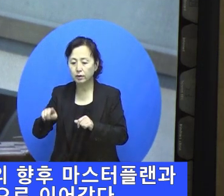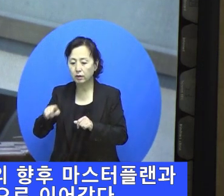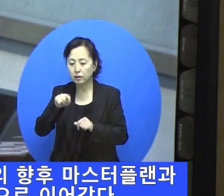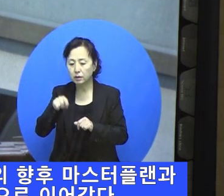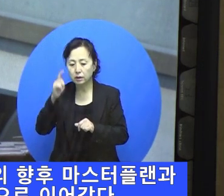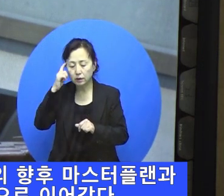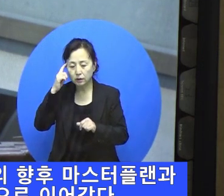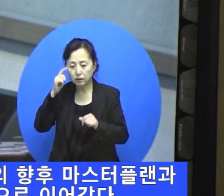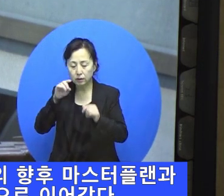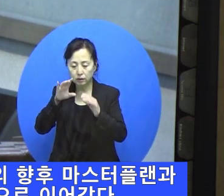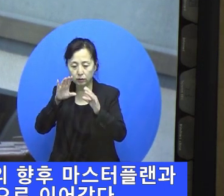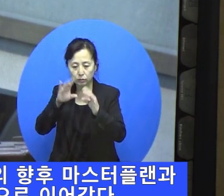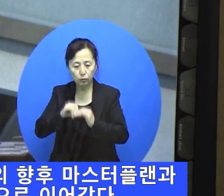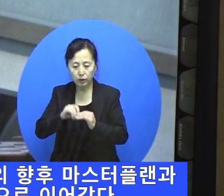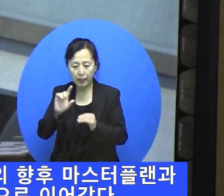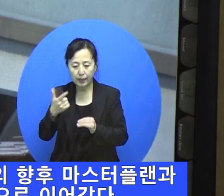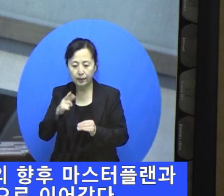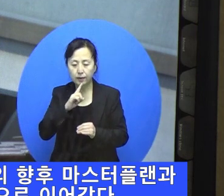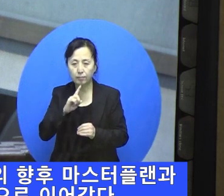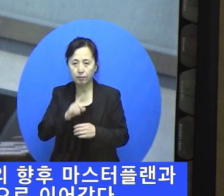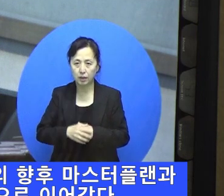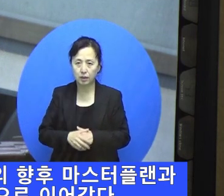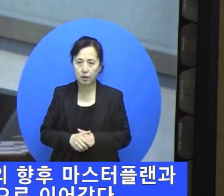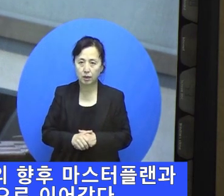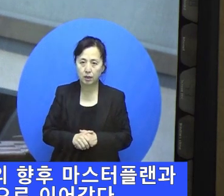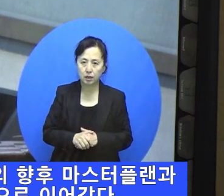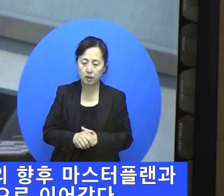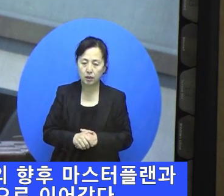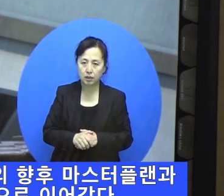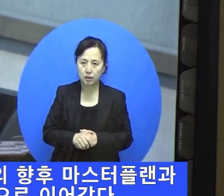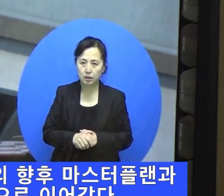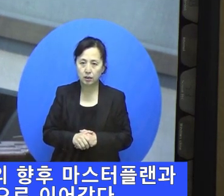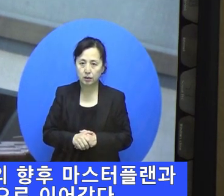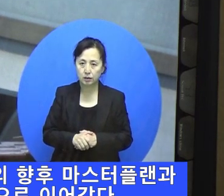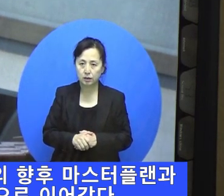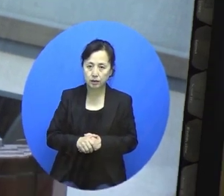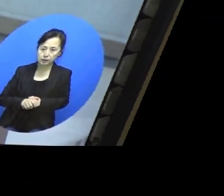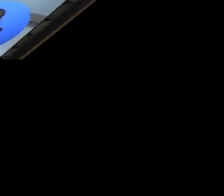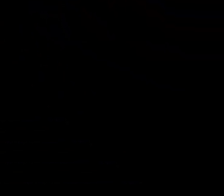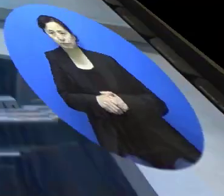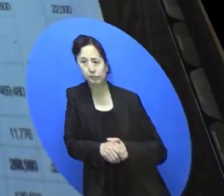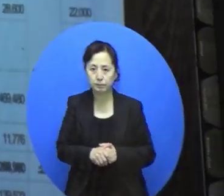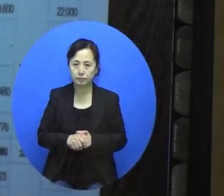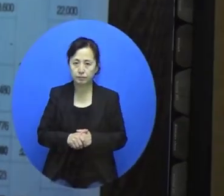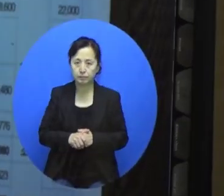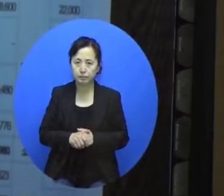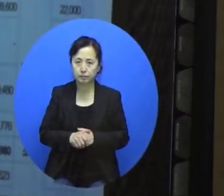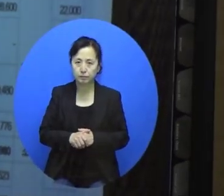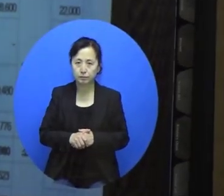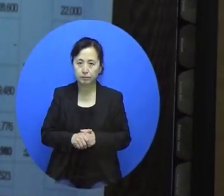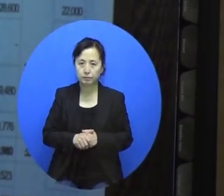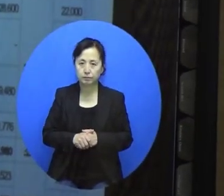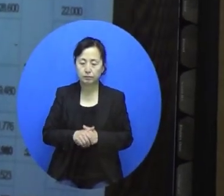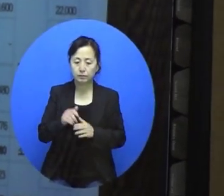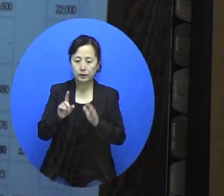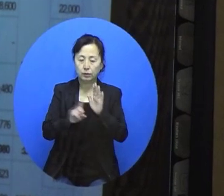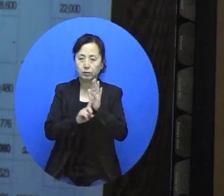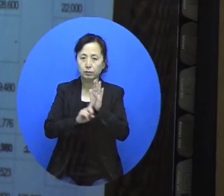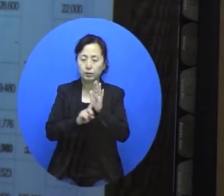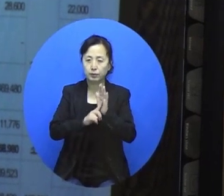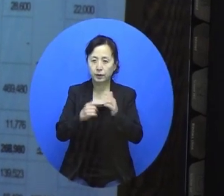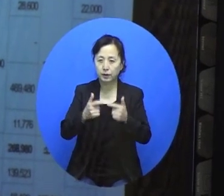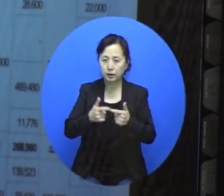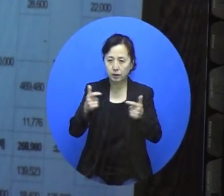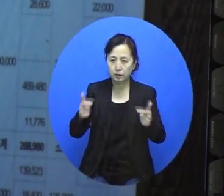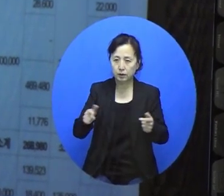센터가 효과가 있었다, 그 홍보 효과가 있었다라고 말씀하시는 거죠. 홍보를 늘리신다고 하셨습니다.